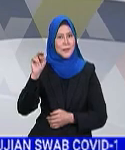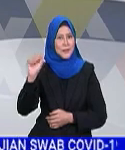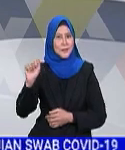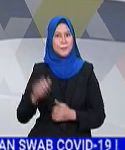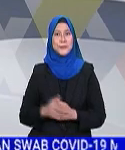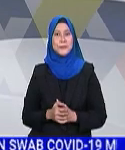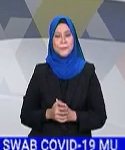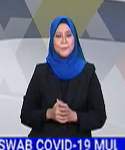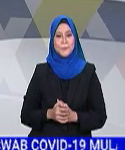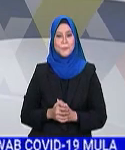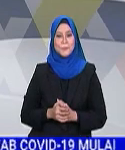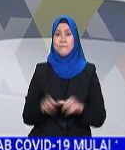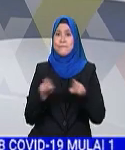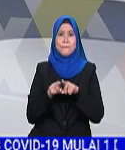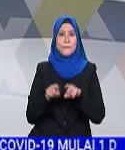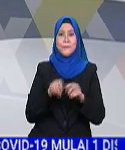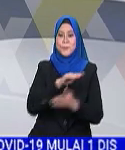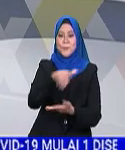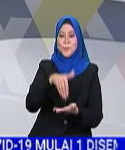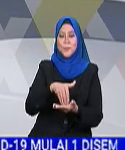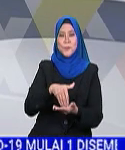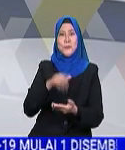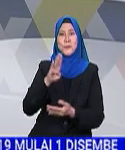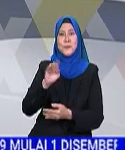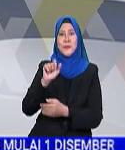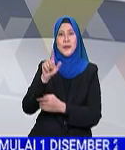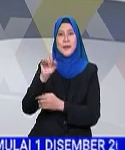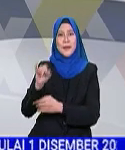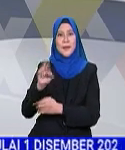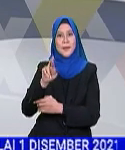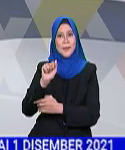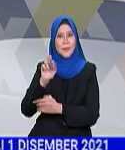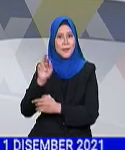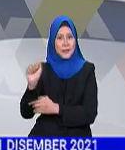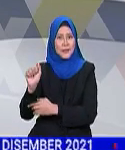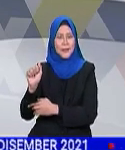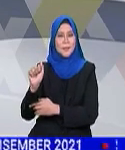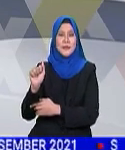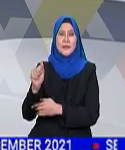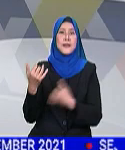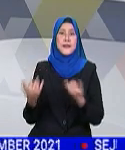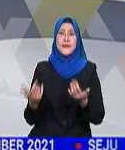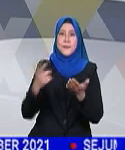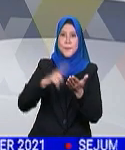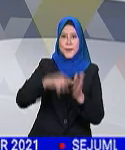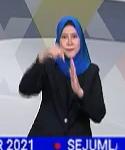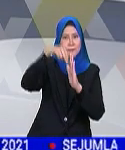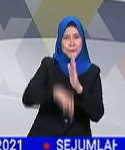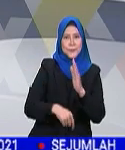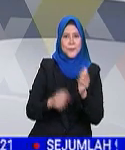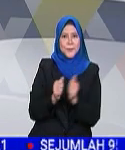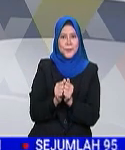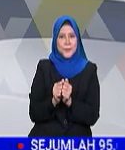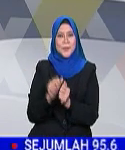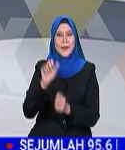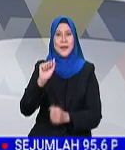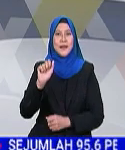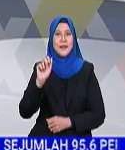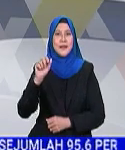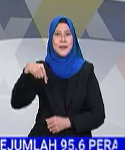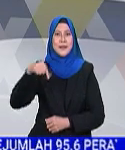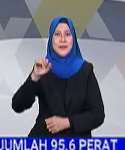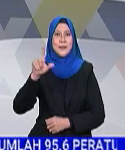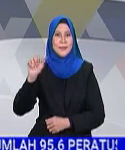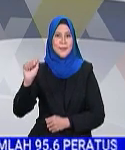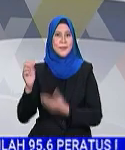juga di pusat mengundi di Balai Raya Taman Rumpun Bahagia Pengkalan Batu. Kita dapatkan perinciannya bersama wartawan Nur Akila Arbain di